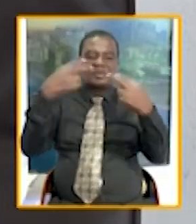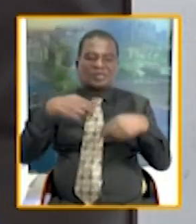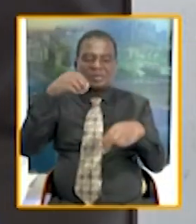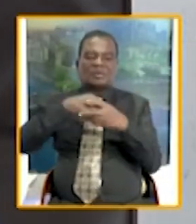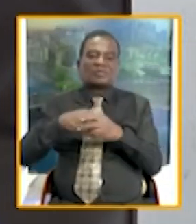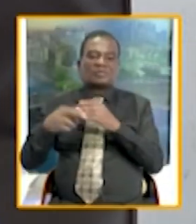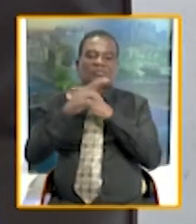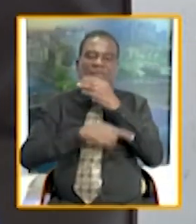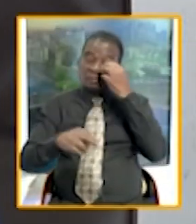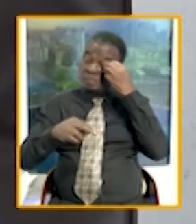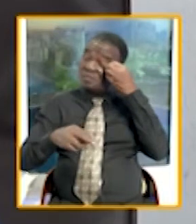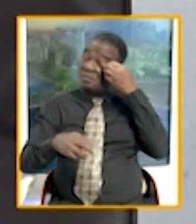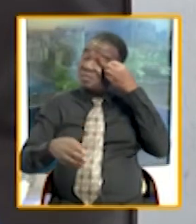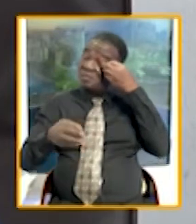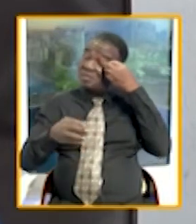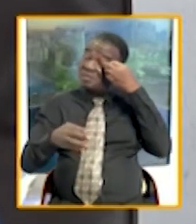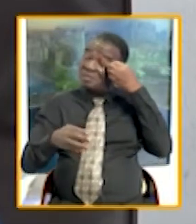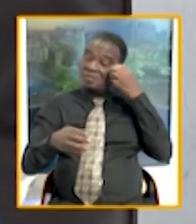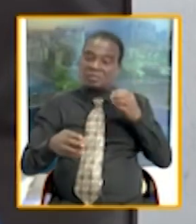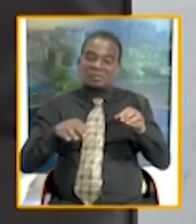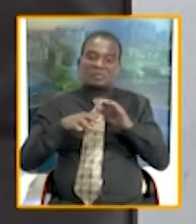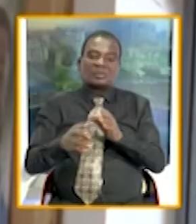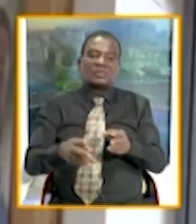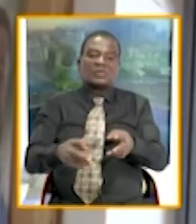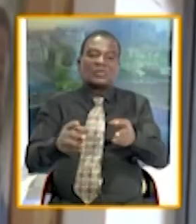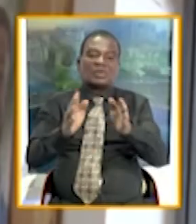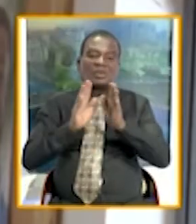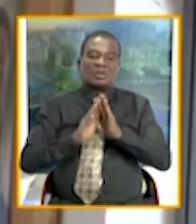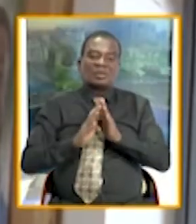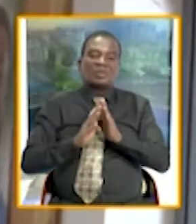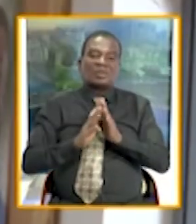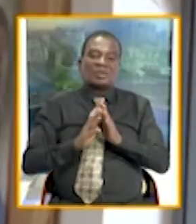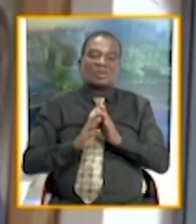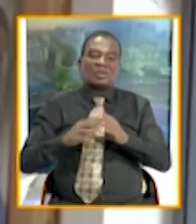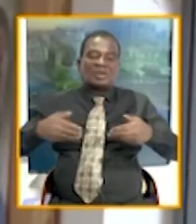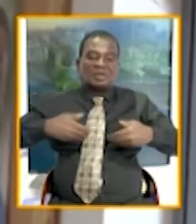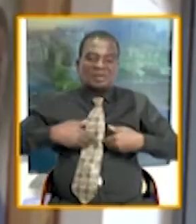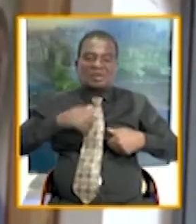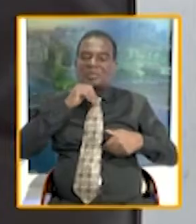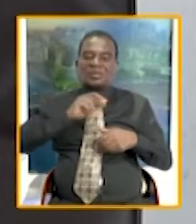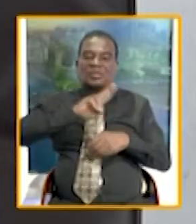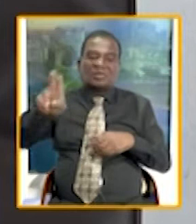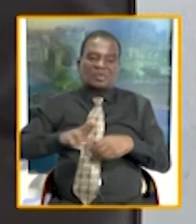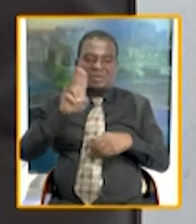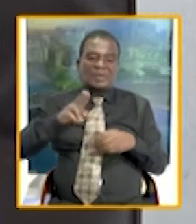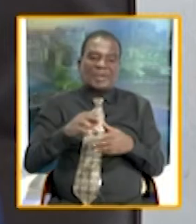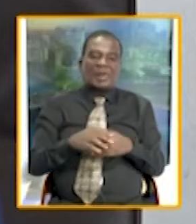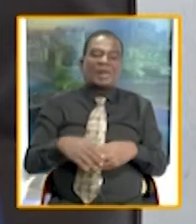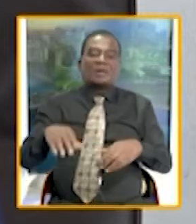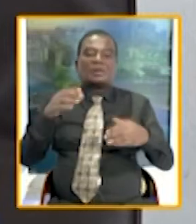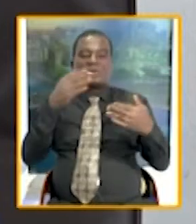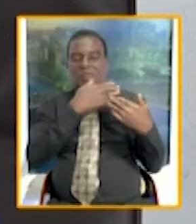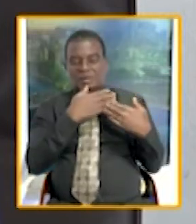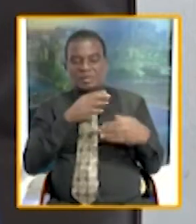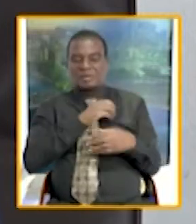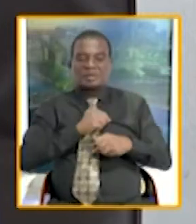région en demandant à cette jeunesse-là de ne pas se laisser utiliser. Le patron de la sécurité a invité les populations à tirer